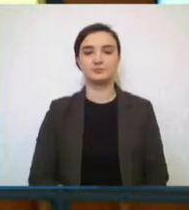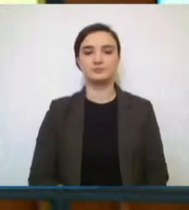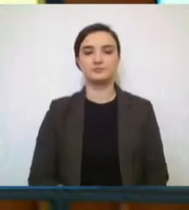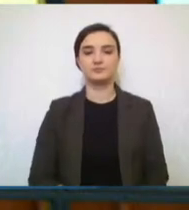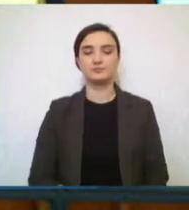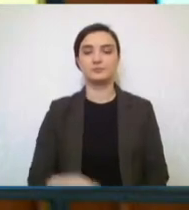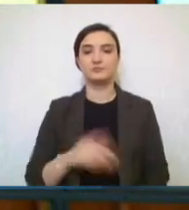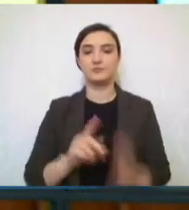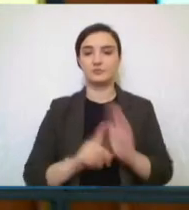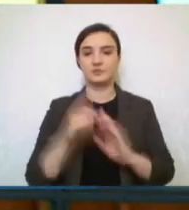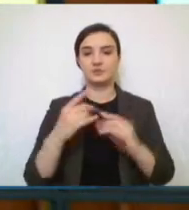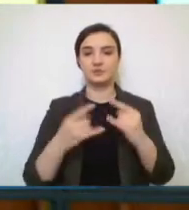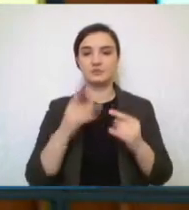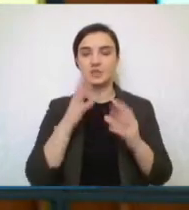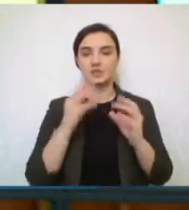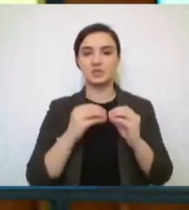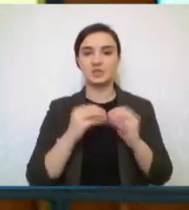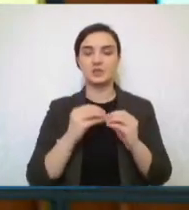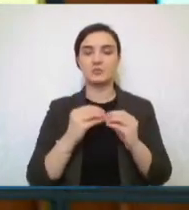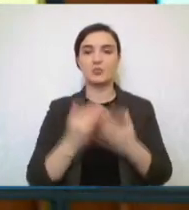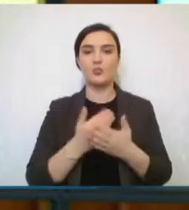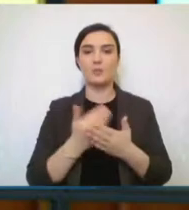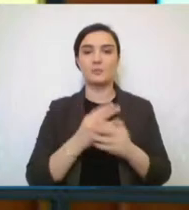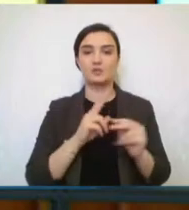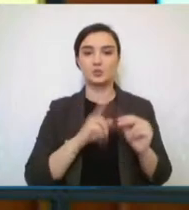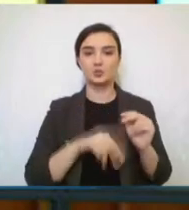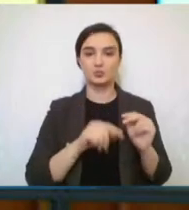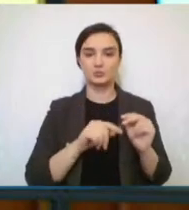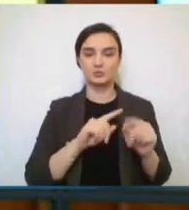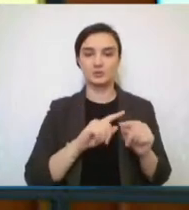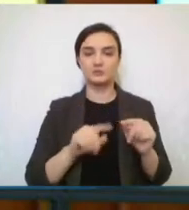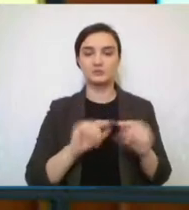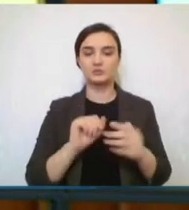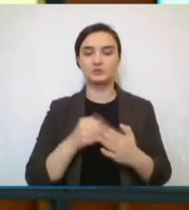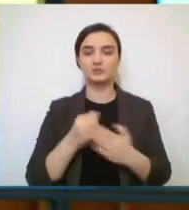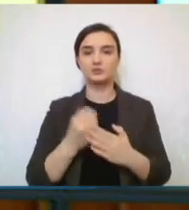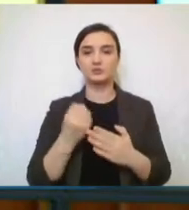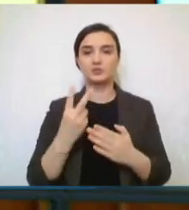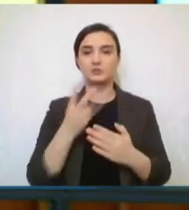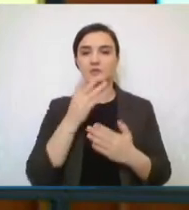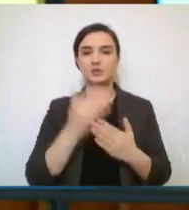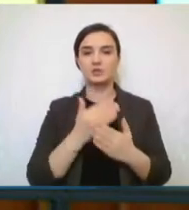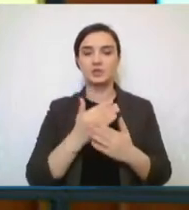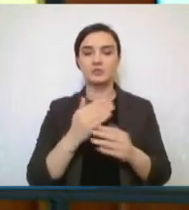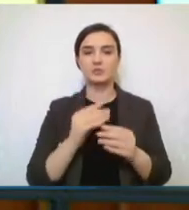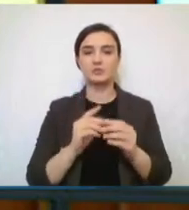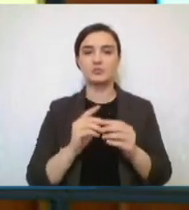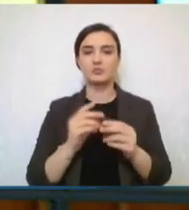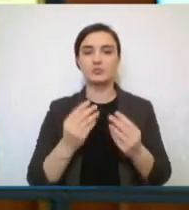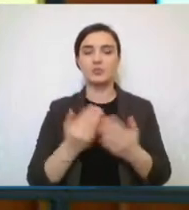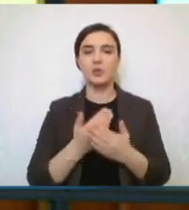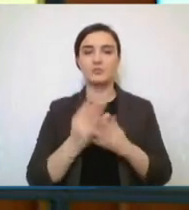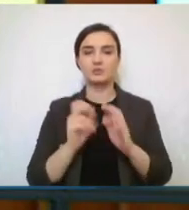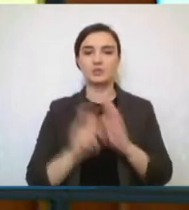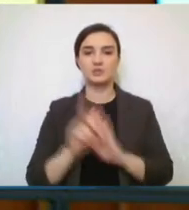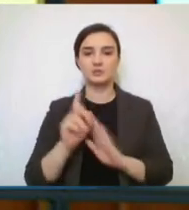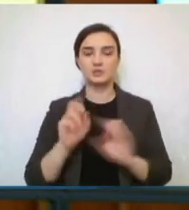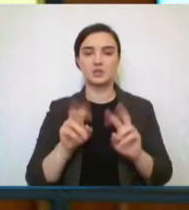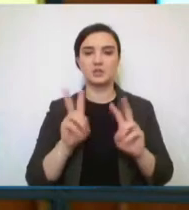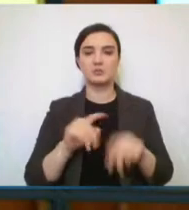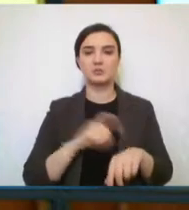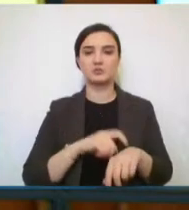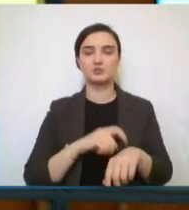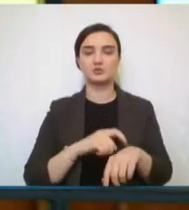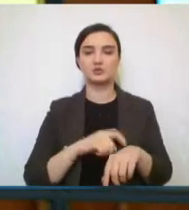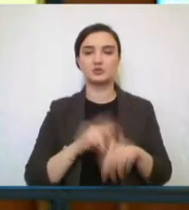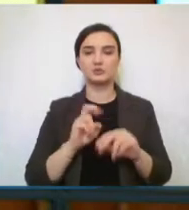მომამბის დასრულებისთანავე და ეთერში ვართ 12 საათიანი მომამბის დაწყებამდე. საგანგებო რეჟიმში მუშაობა